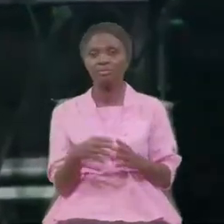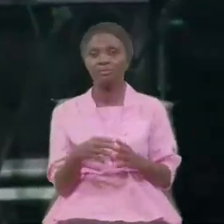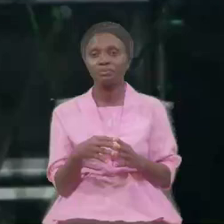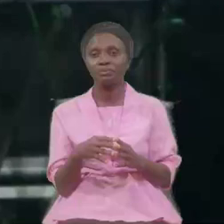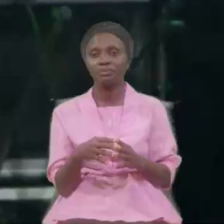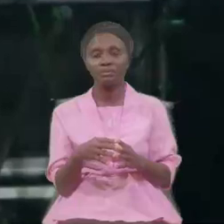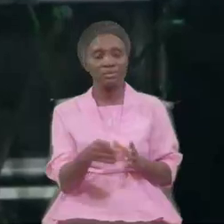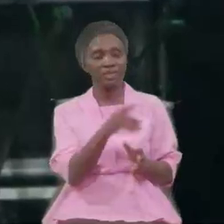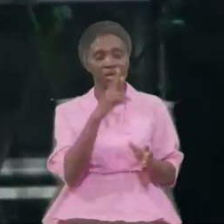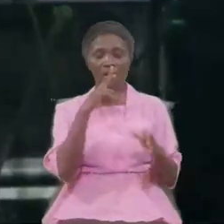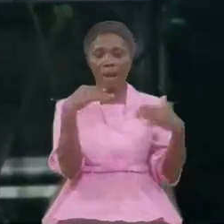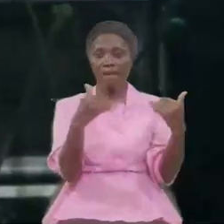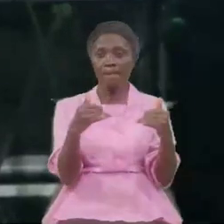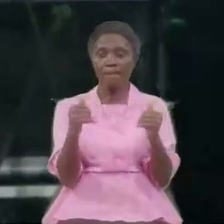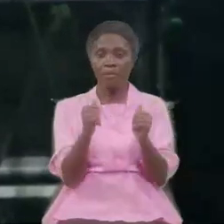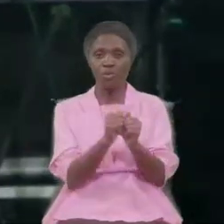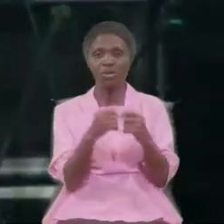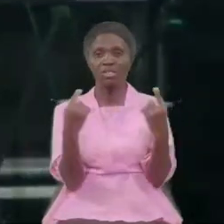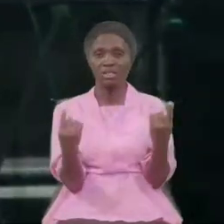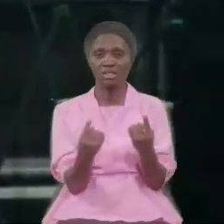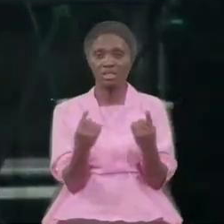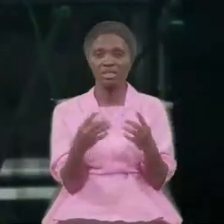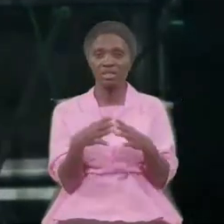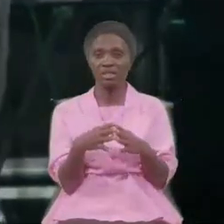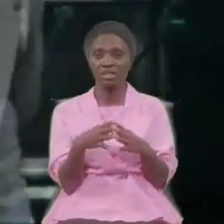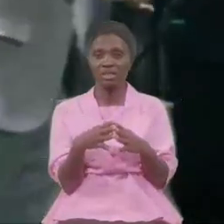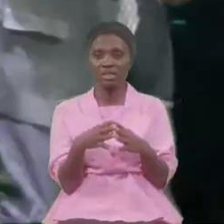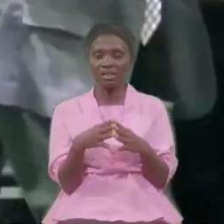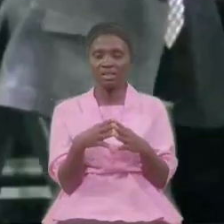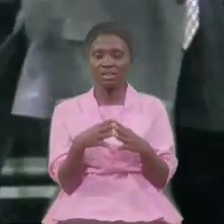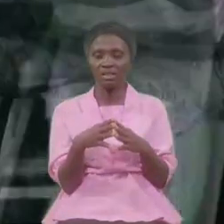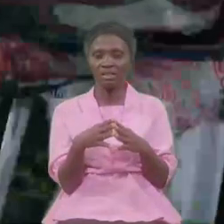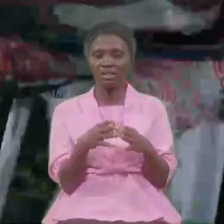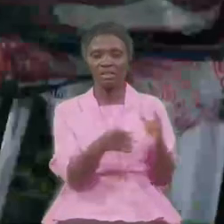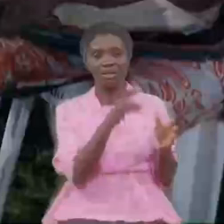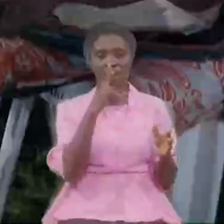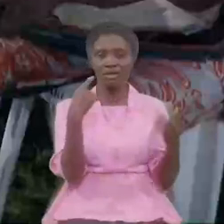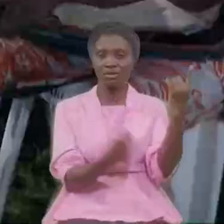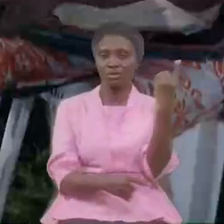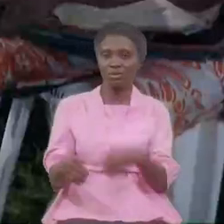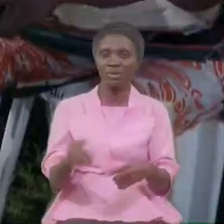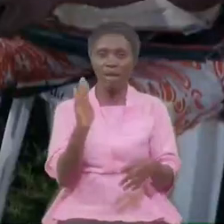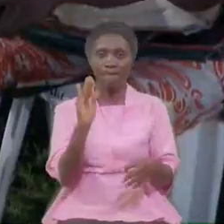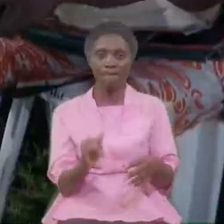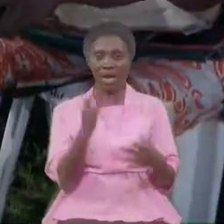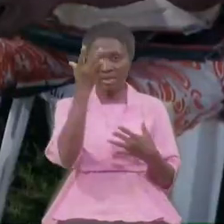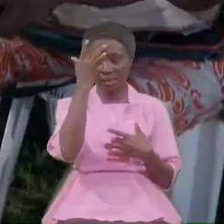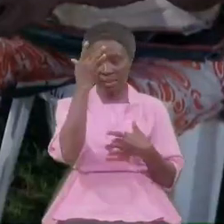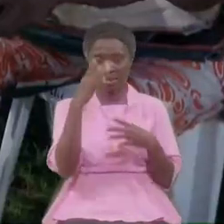alors l'homme est infesté de péché. Nous sommes tourmentés par des